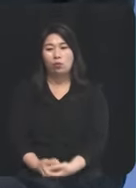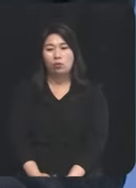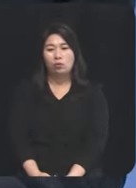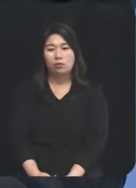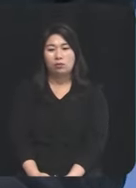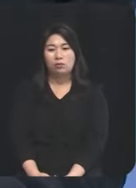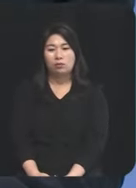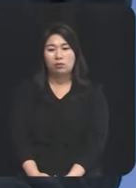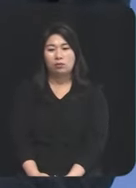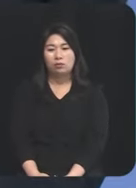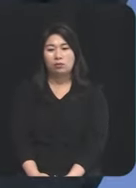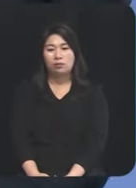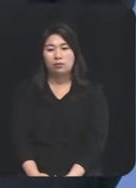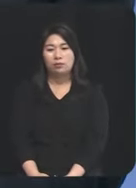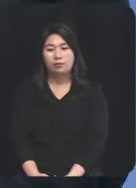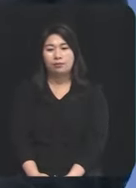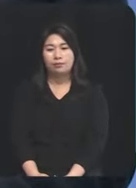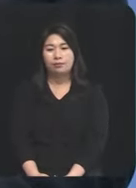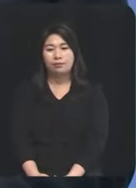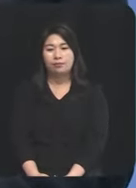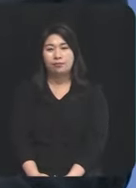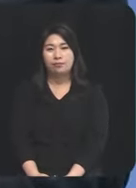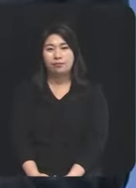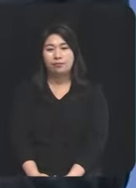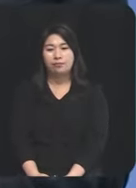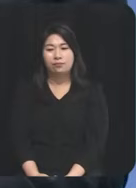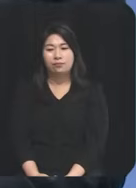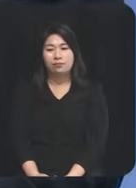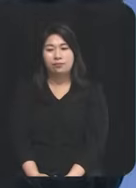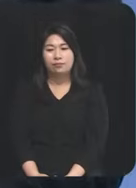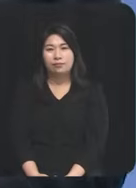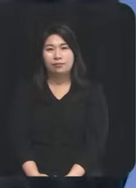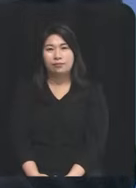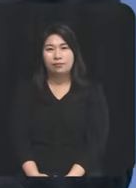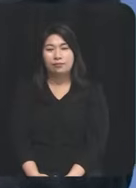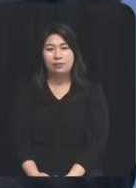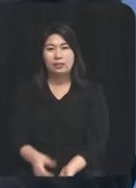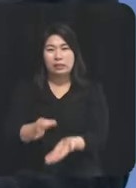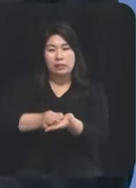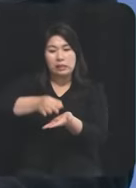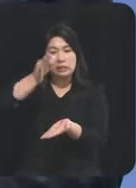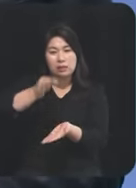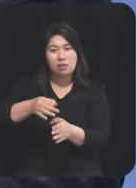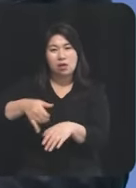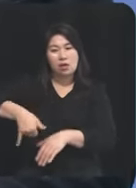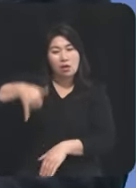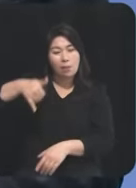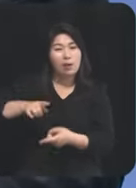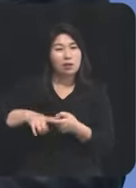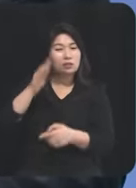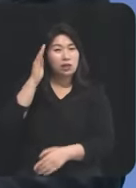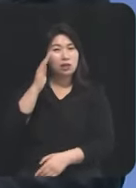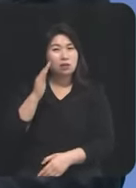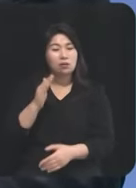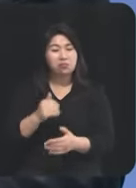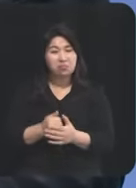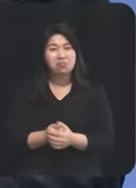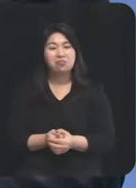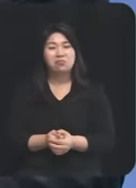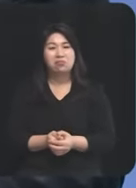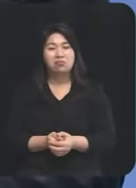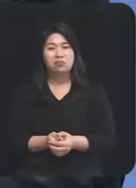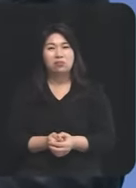그리고 귀당인 경우에 문 후보님께서 김건희 여사의 그 명품백 사건을 얘기하시는 것 같은데 예. 문